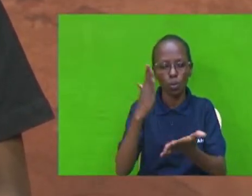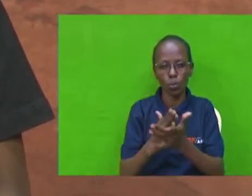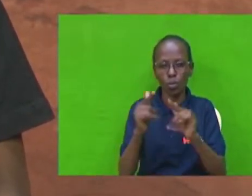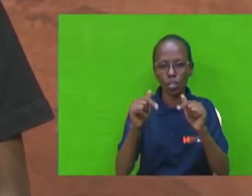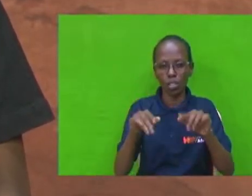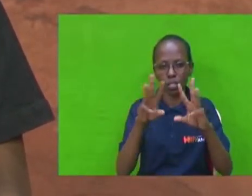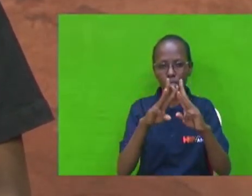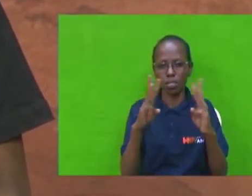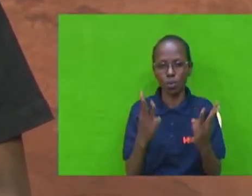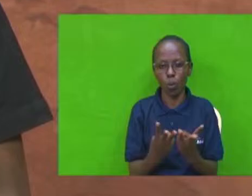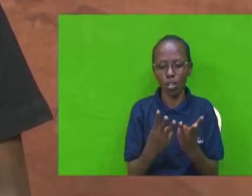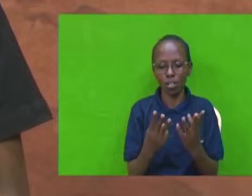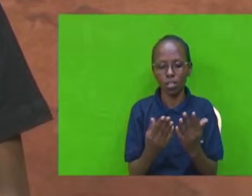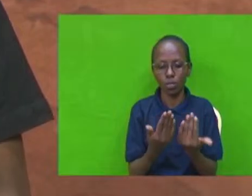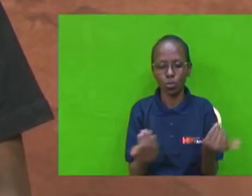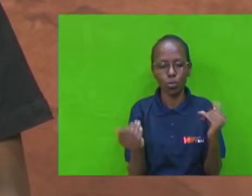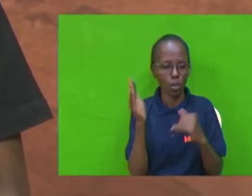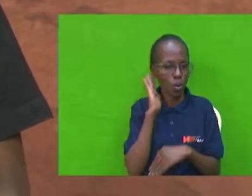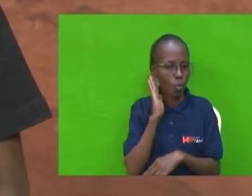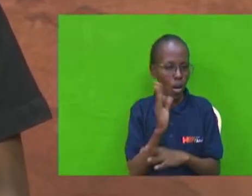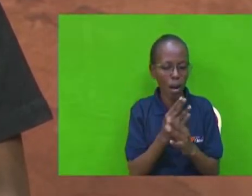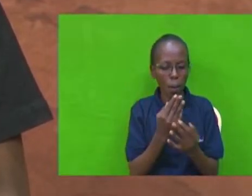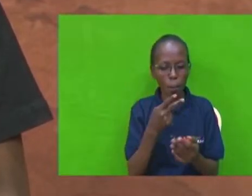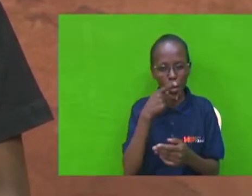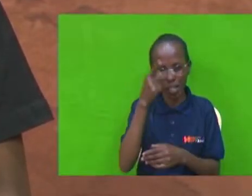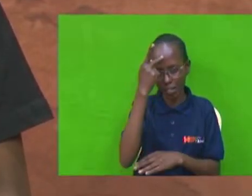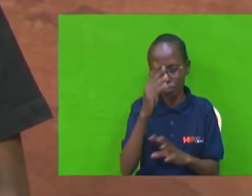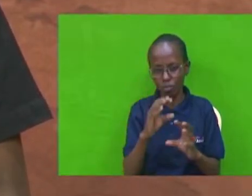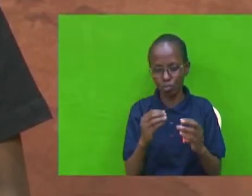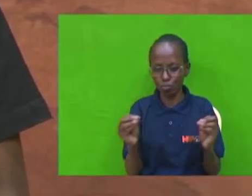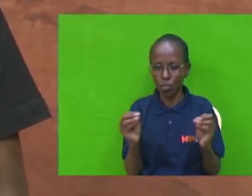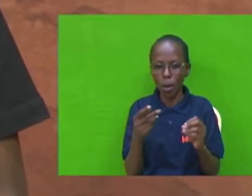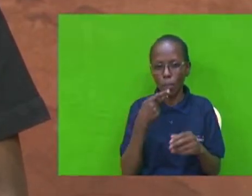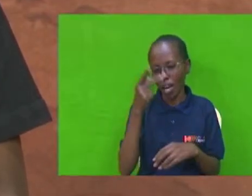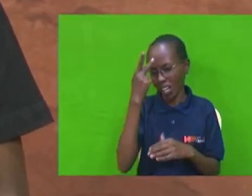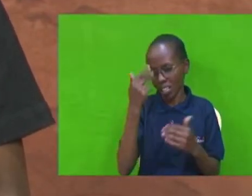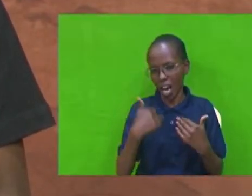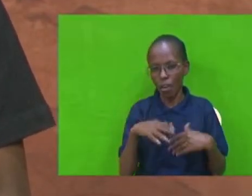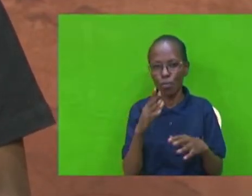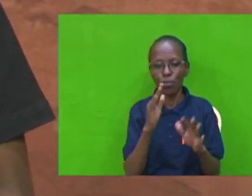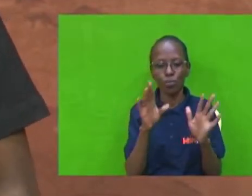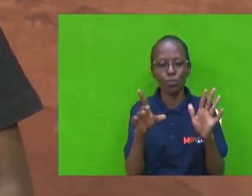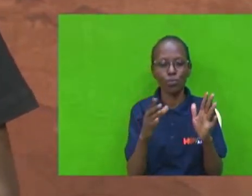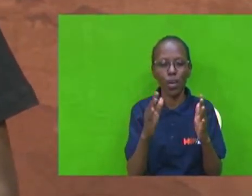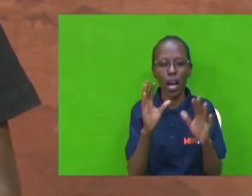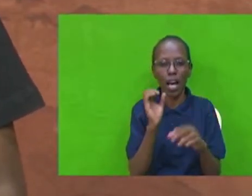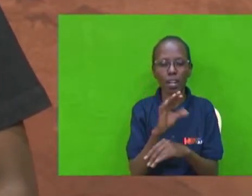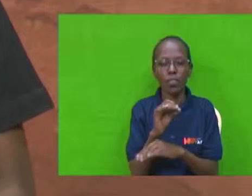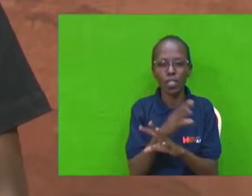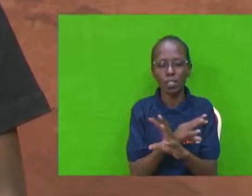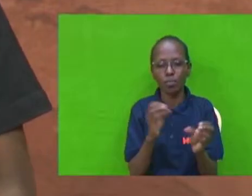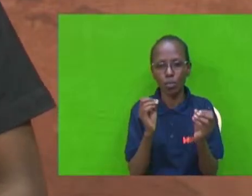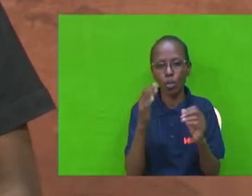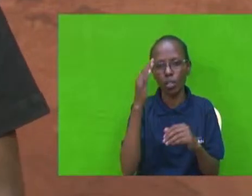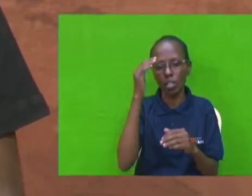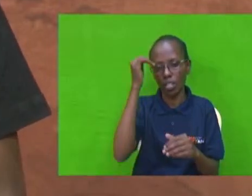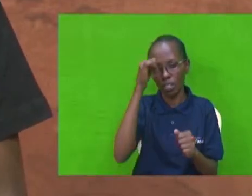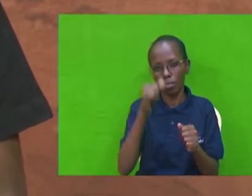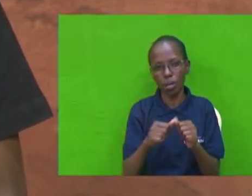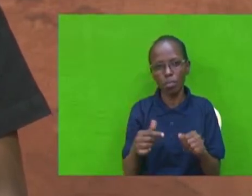leo watoto hawatii wazazi, wazazi hawana mashauri, hawafanyi mambo kama inavyostahili. Kumbuka